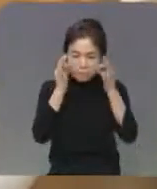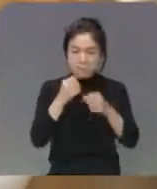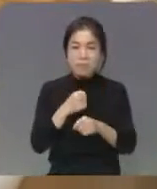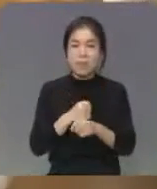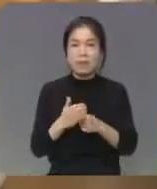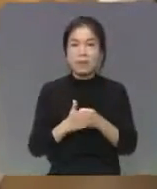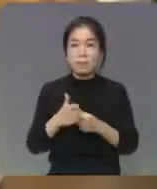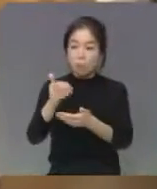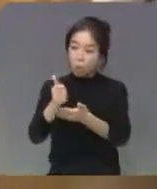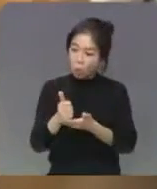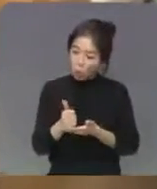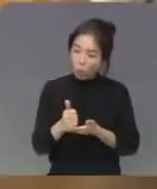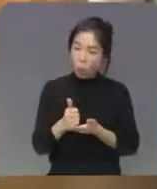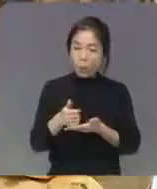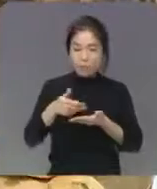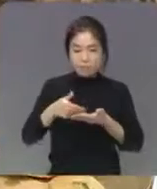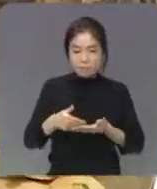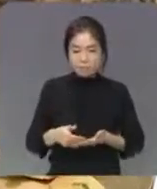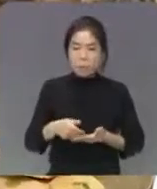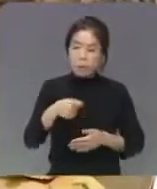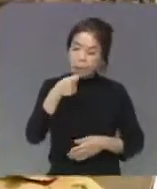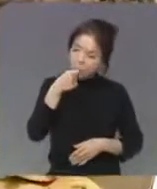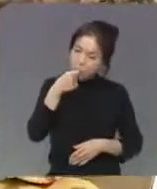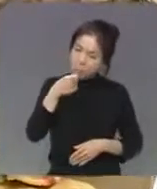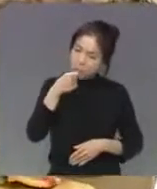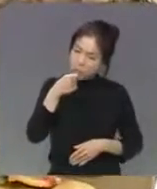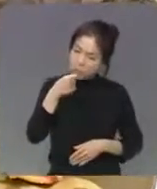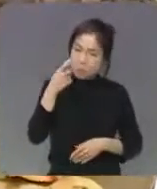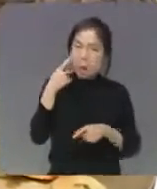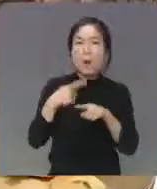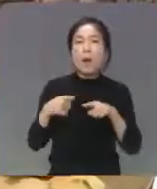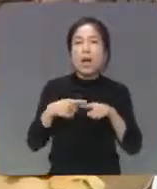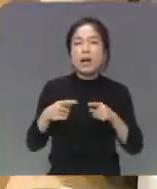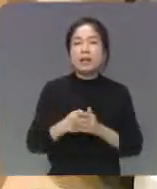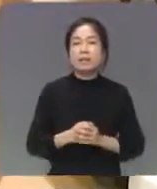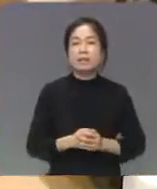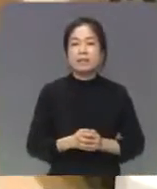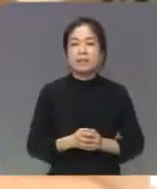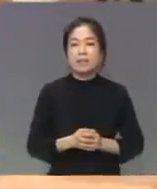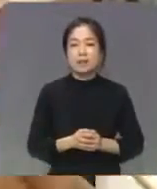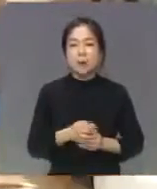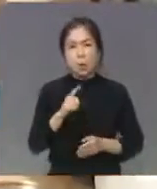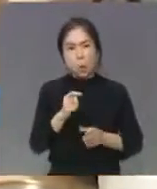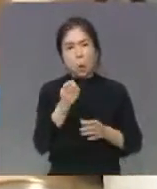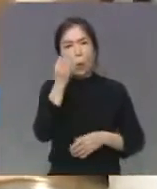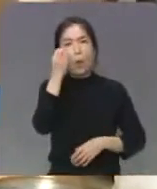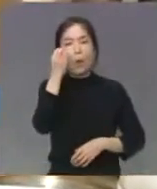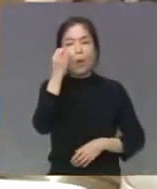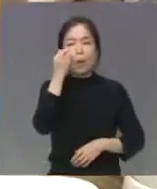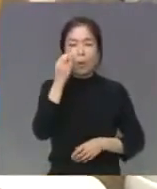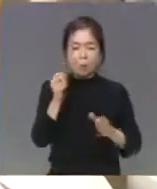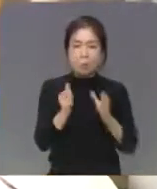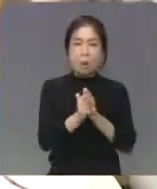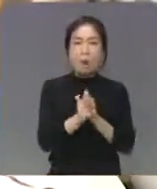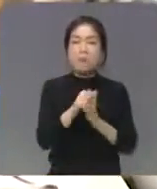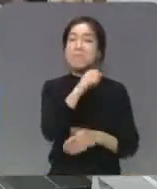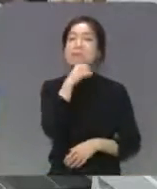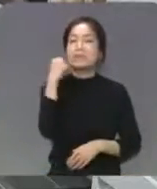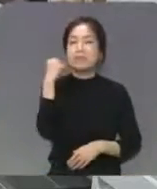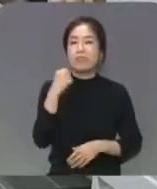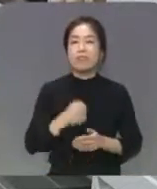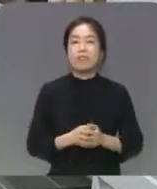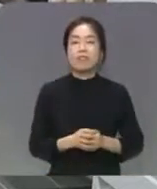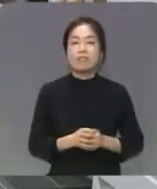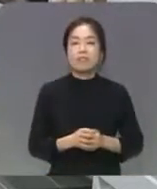손님들도 신중하게 맛을 보고 볼까 합니다 큰 계절이 정책이 아예 그 기아 말씀 해라